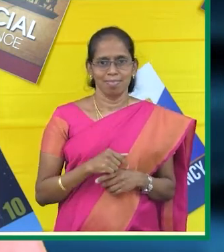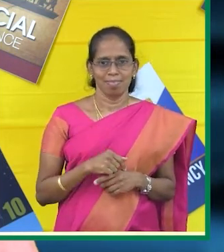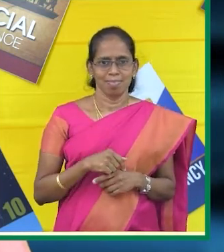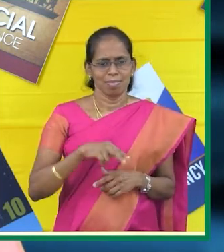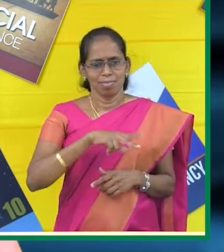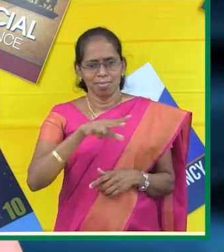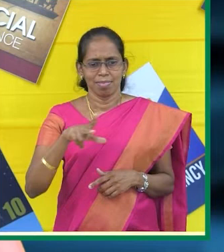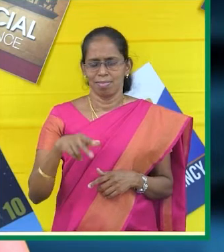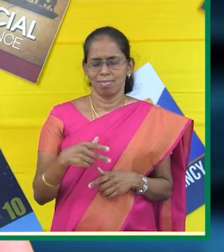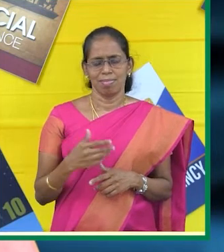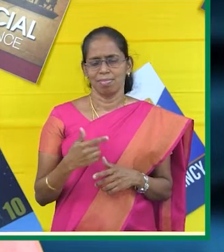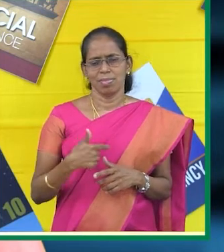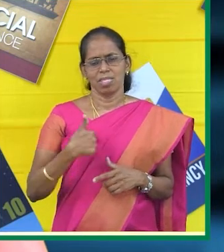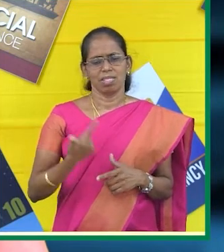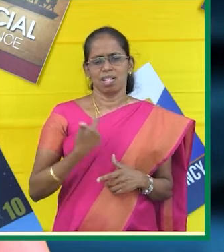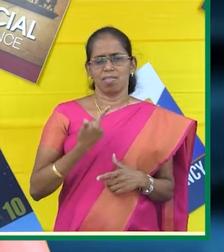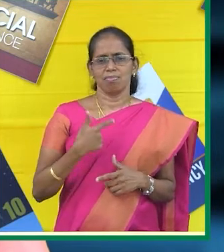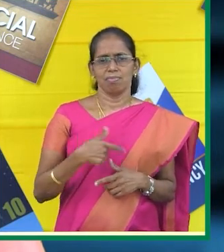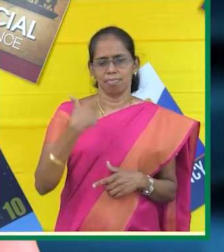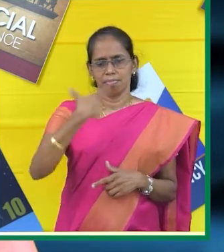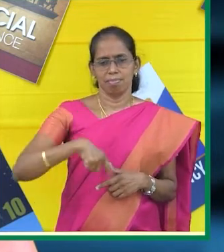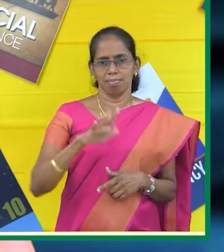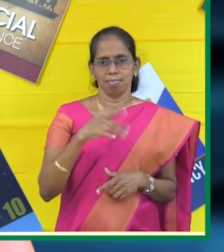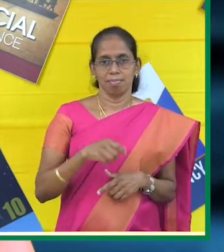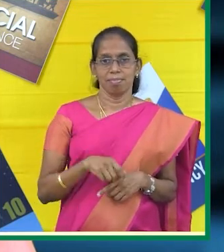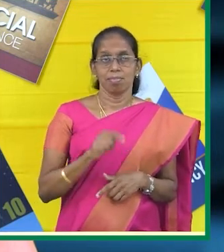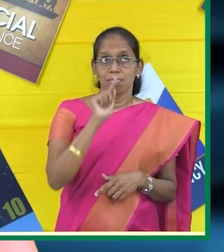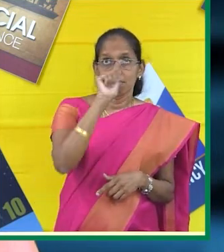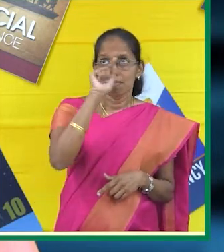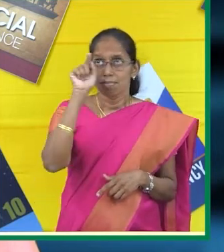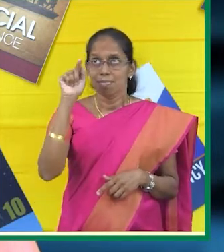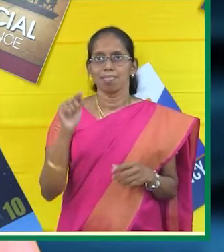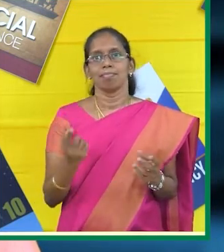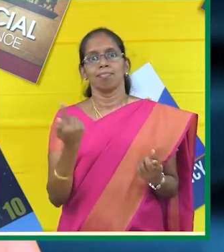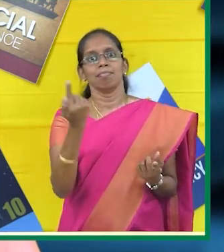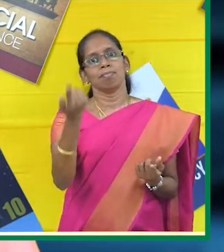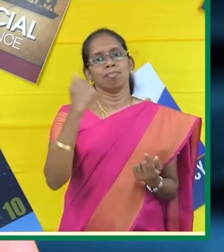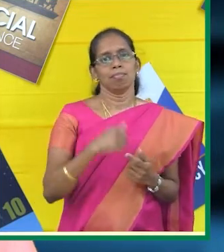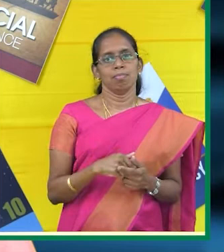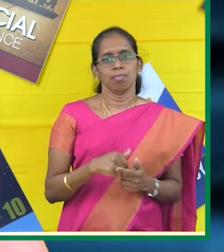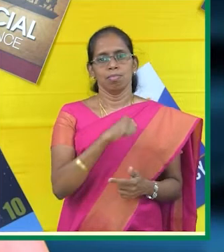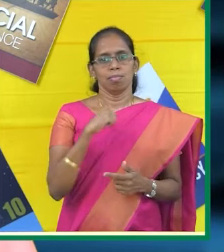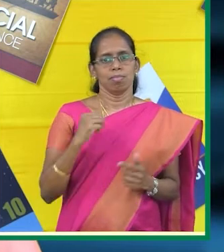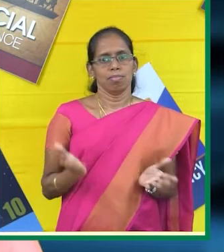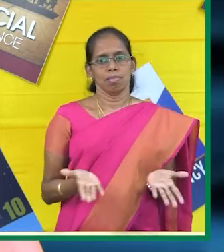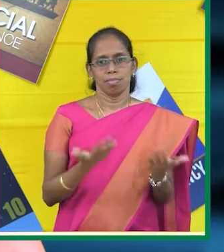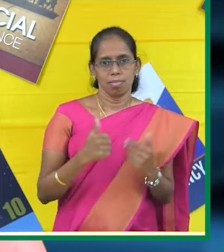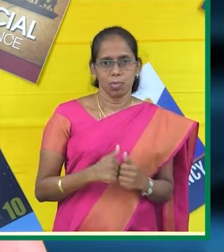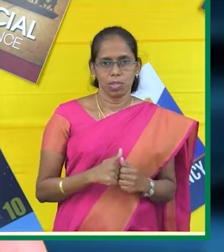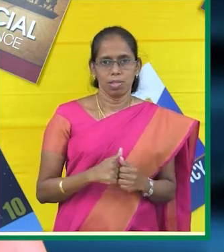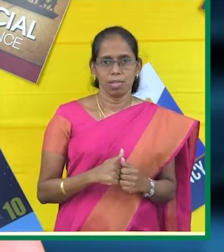எல்லாவற்றையும் செய்து கொள்ளாமல் அதற்காக எல்லாம் தொழில்நுட்பத்தினுடைய அடிப்படையில் அவருடைய குளியல் அறைக்கு செல்கிறார். குளியல்